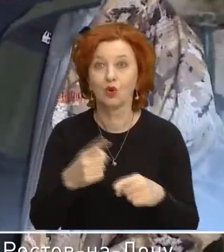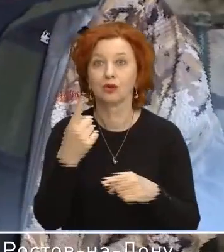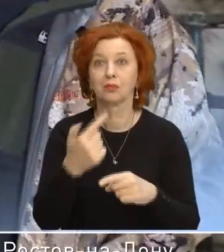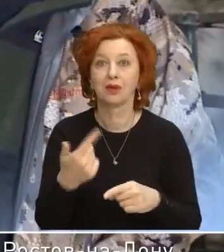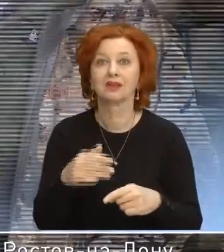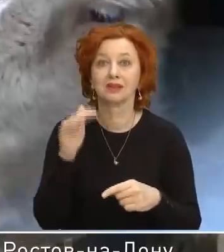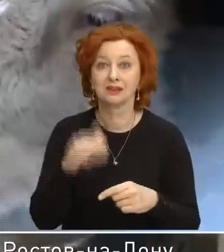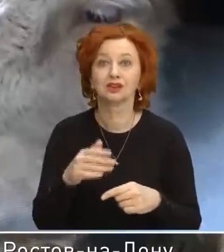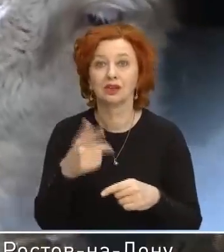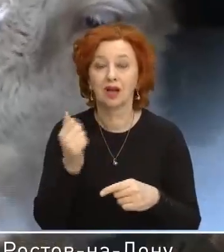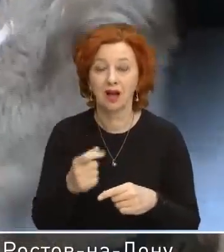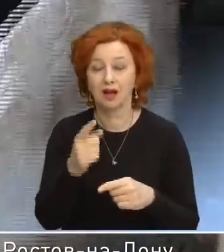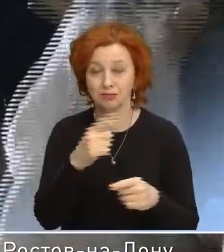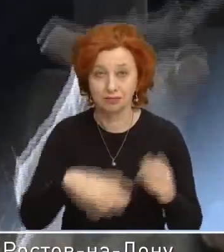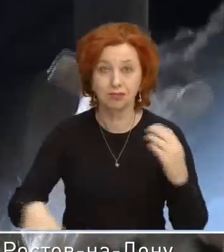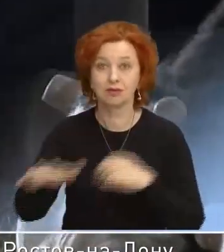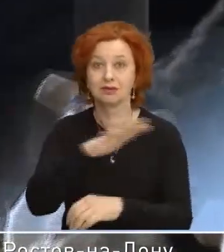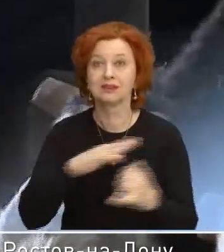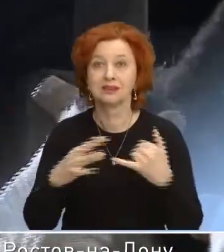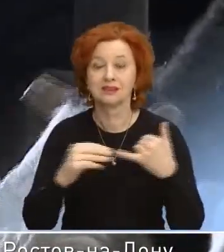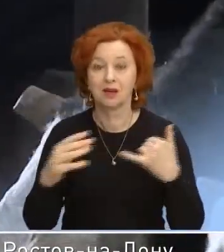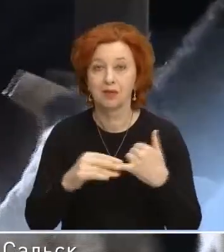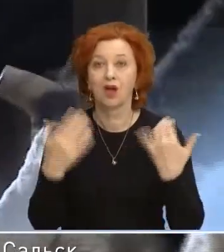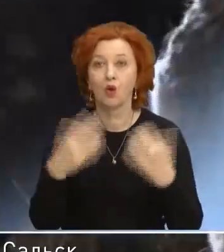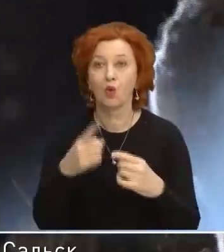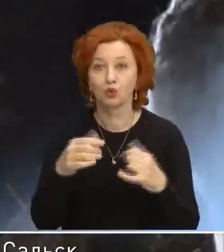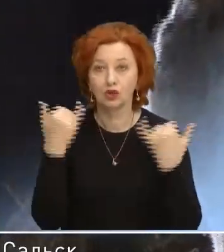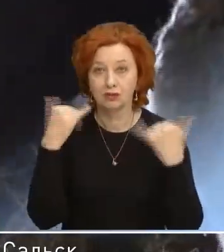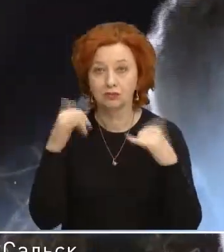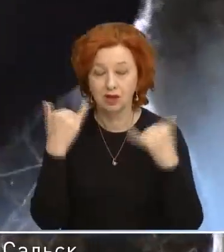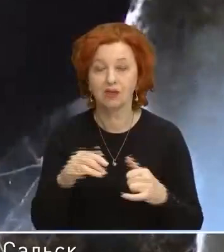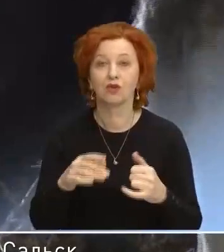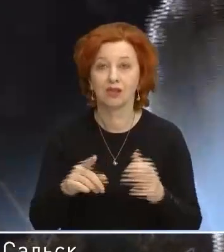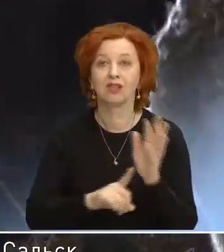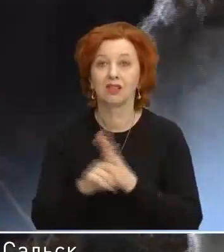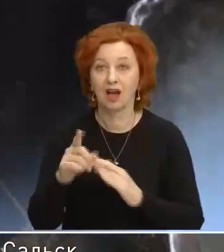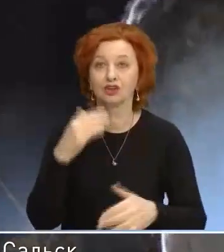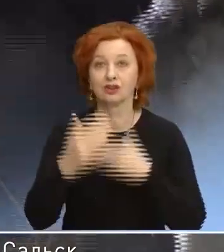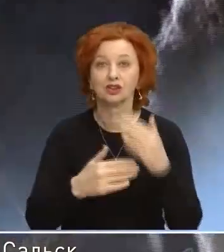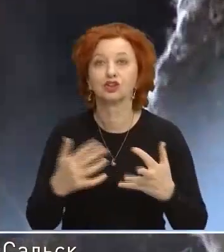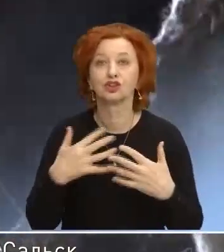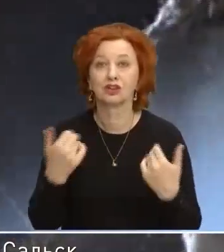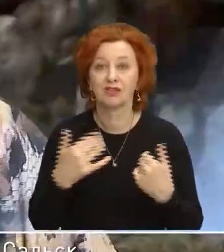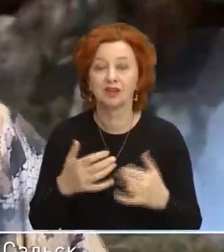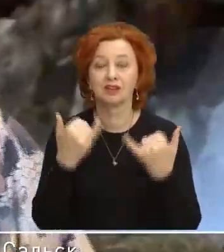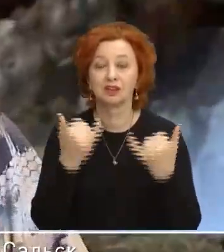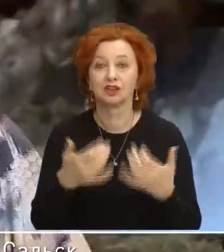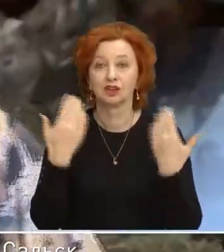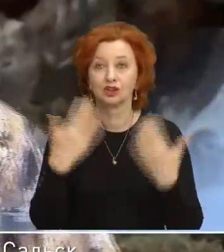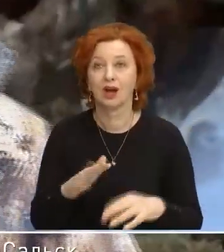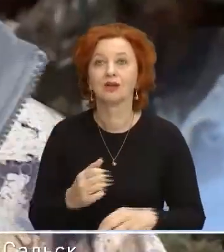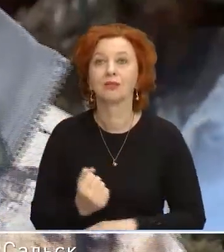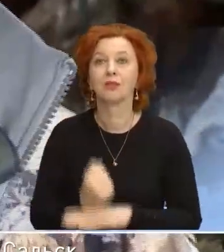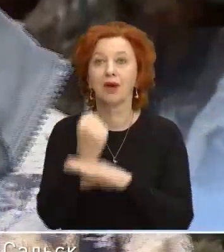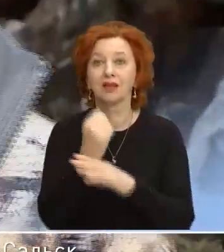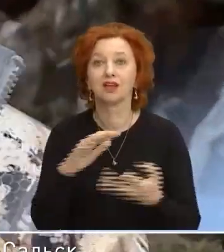пашни. Иван в семейное дело вернулся после окончания аграрного вуза и приступил к развитию животноводства. Программа поддержка